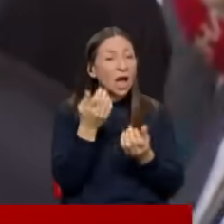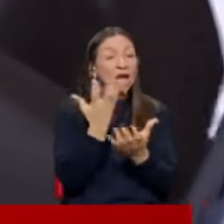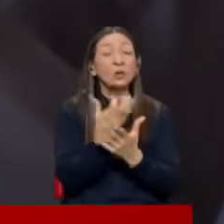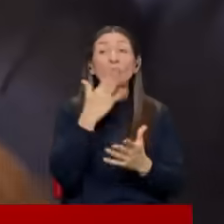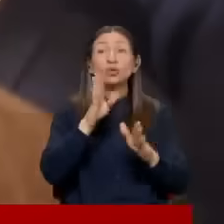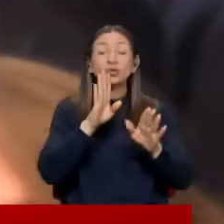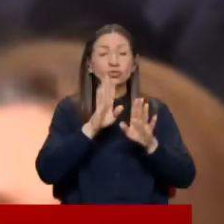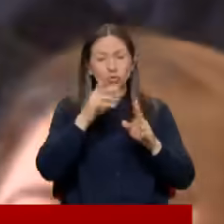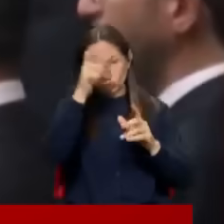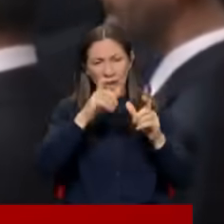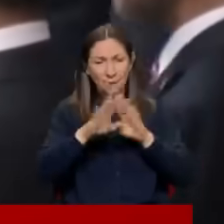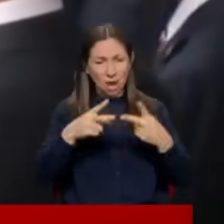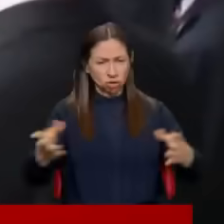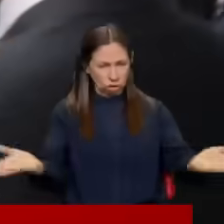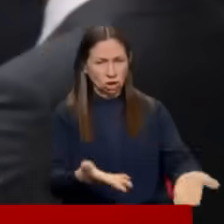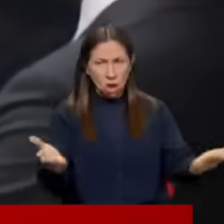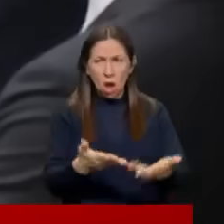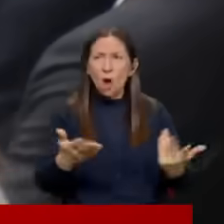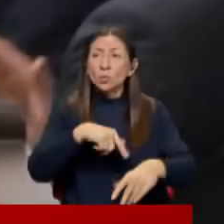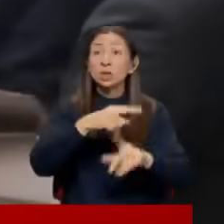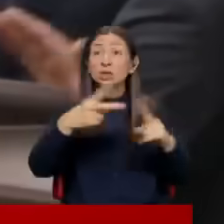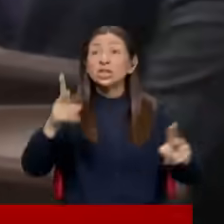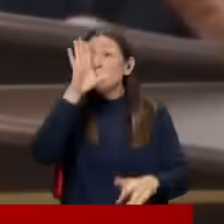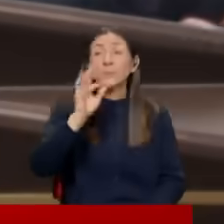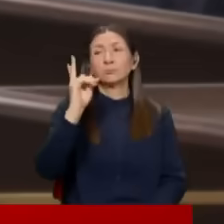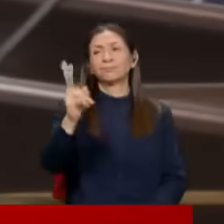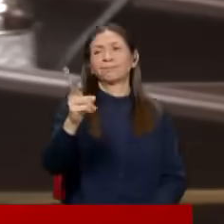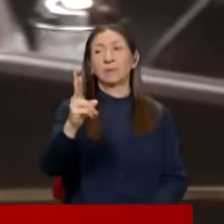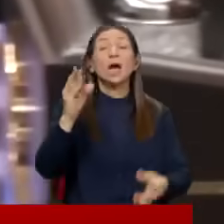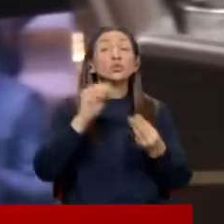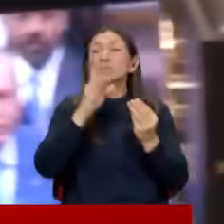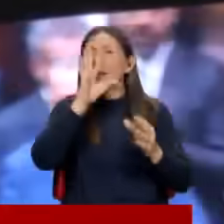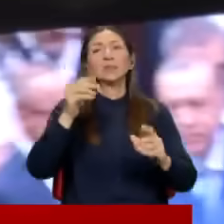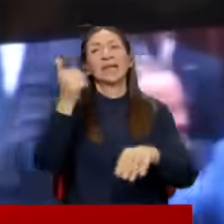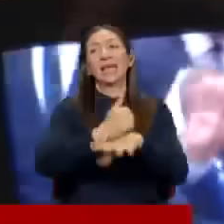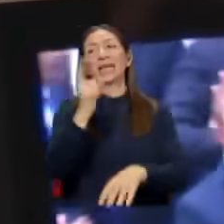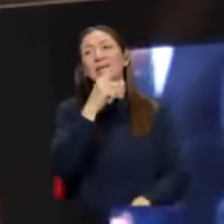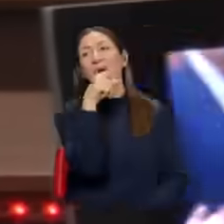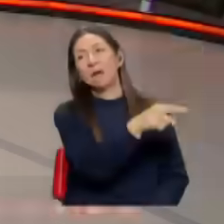ülkenin kapılarını açarak tüm bu sürecin de önünü açtığını iddia etti. Asıl suçlu iktidar dedi.